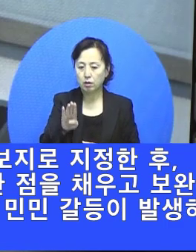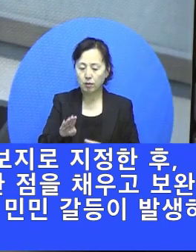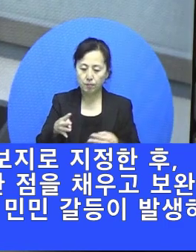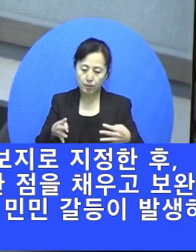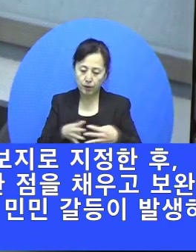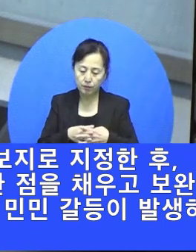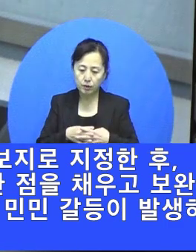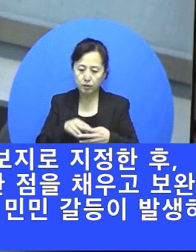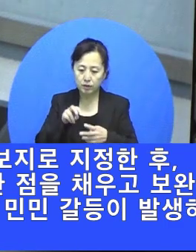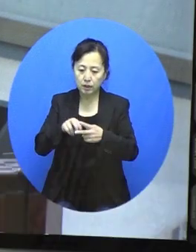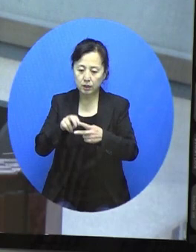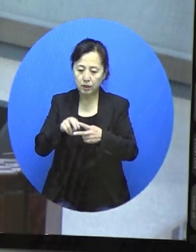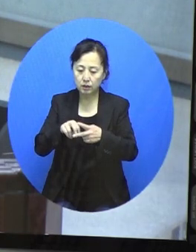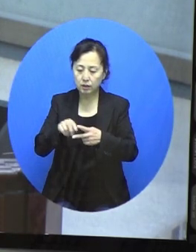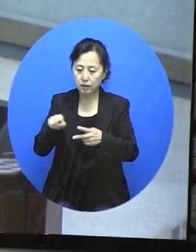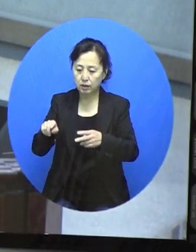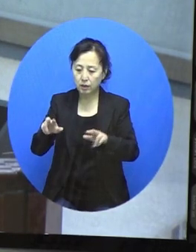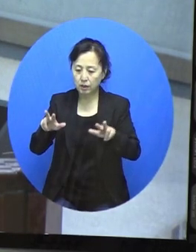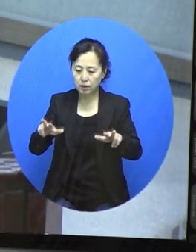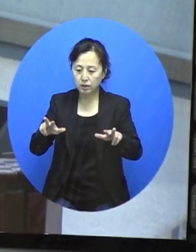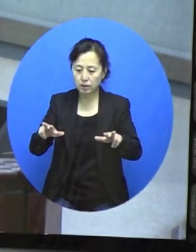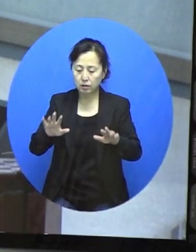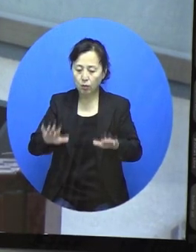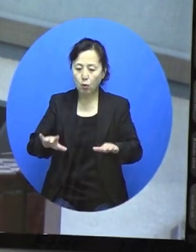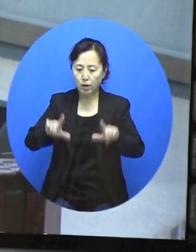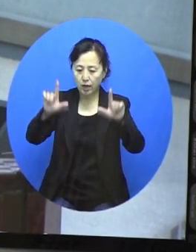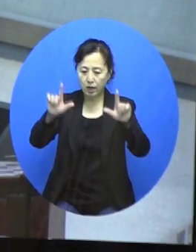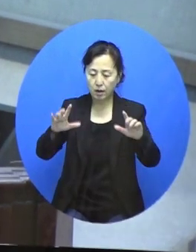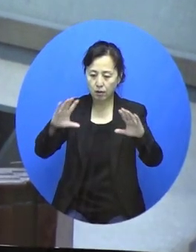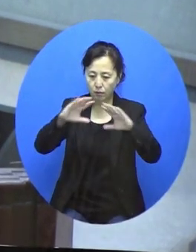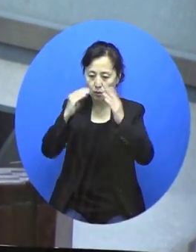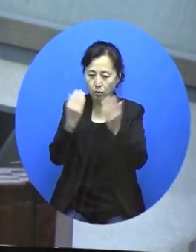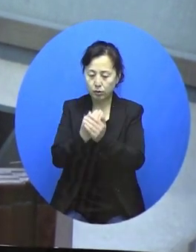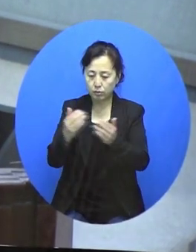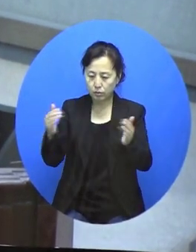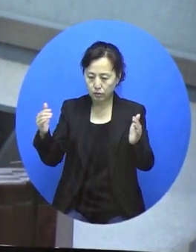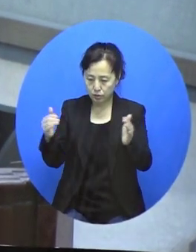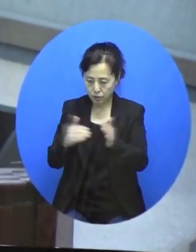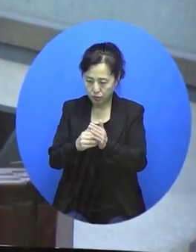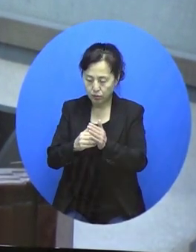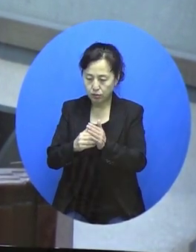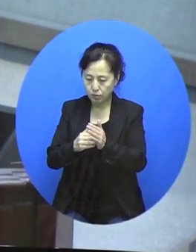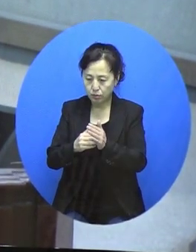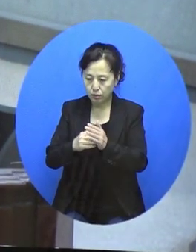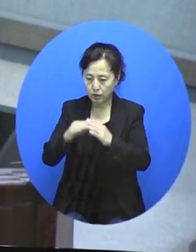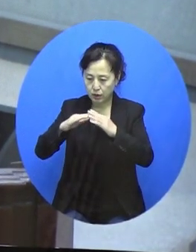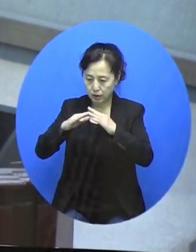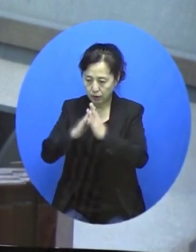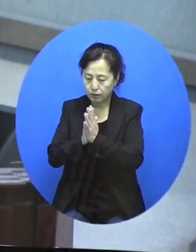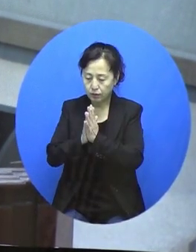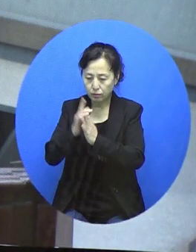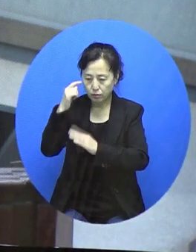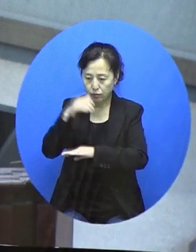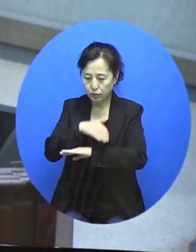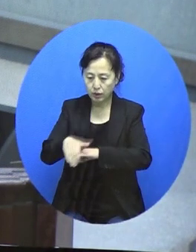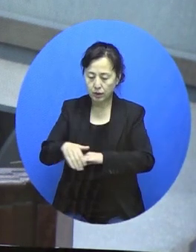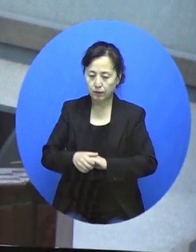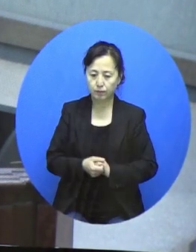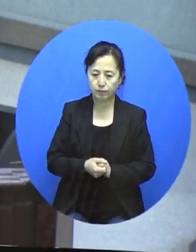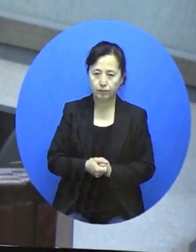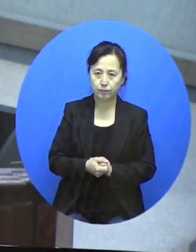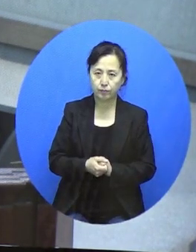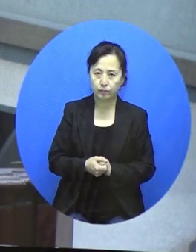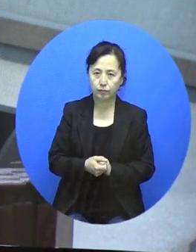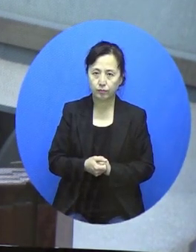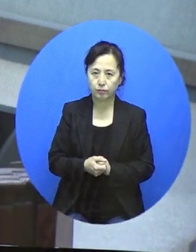우선은 시장님께서도 좀 발언을 조심하셔야 되는 부분을 한 가지 지적을 드리자면 지금 군공항 이전과